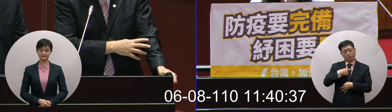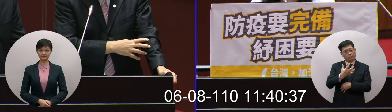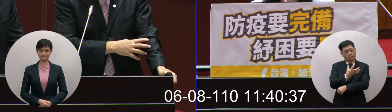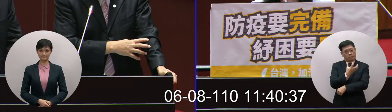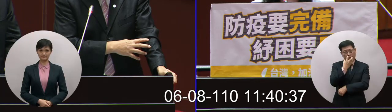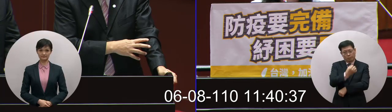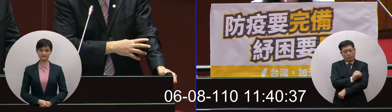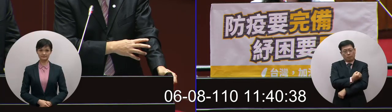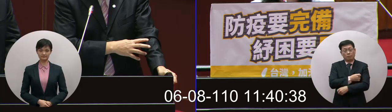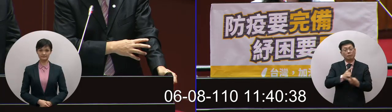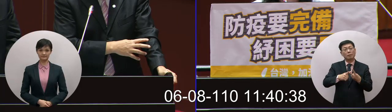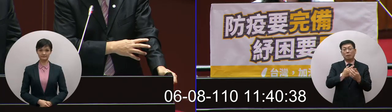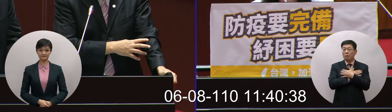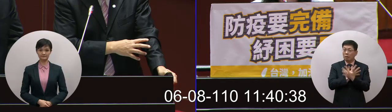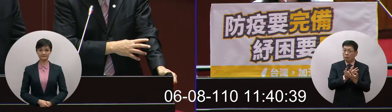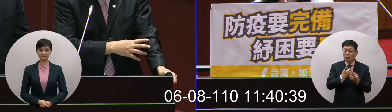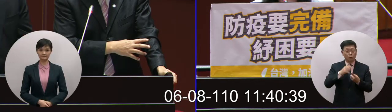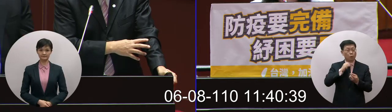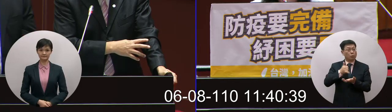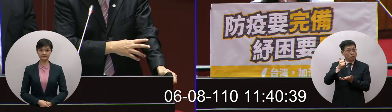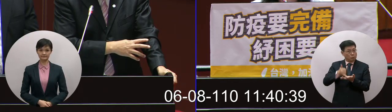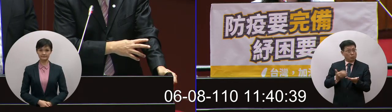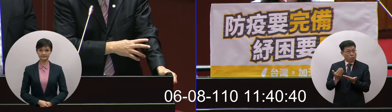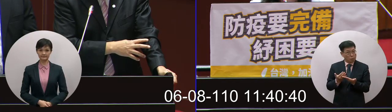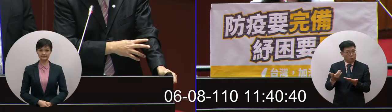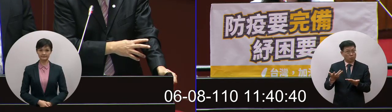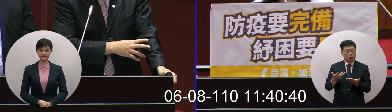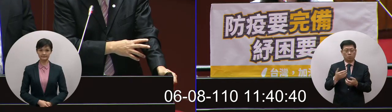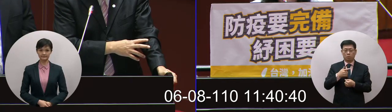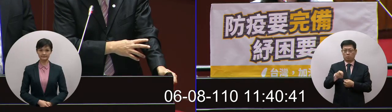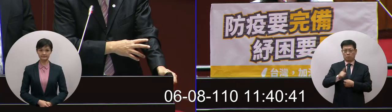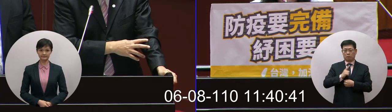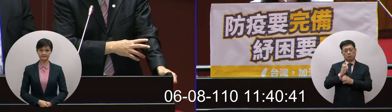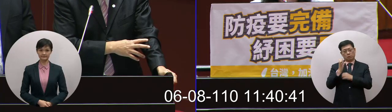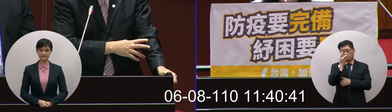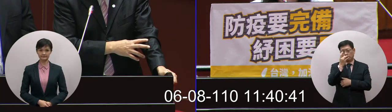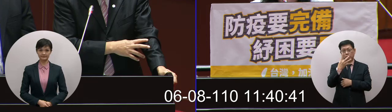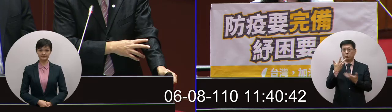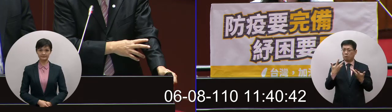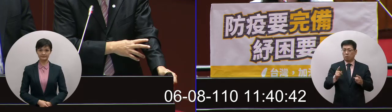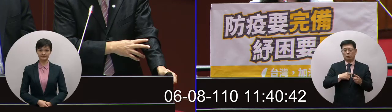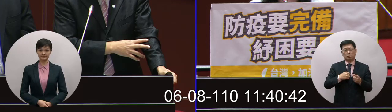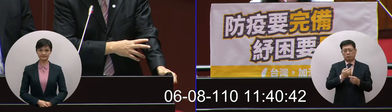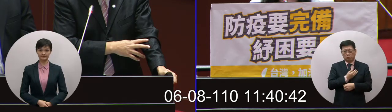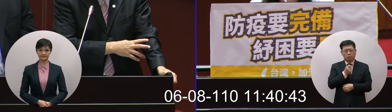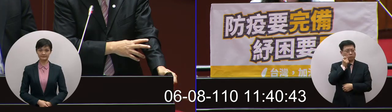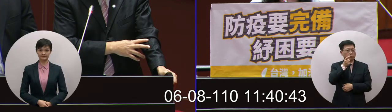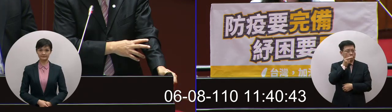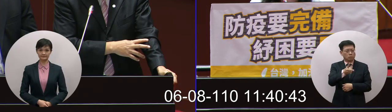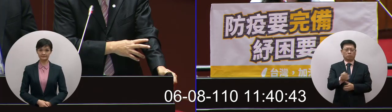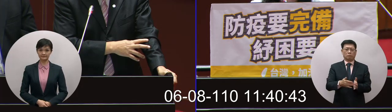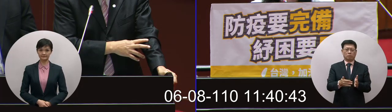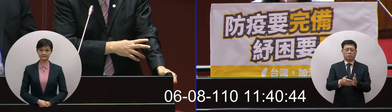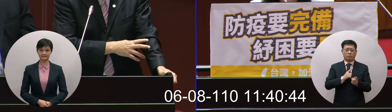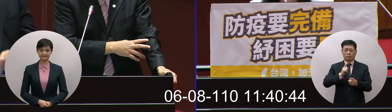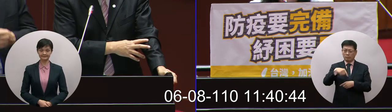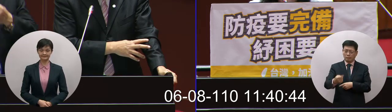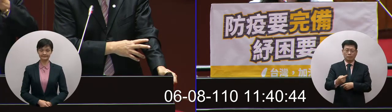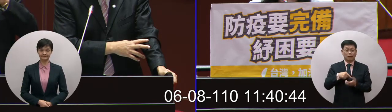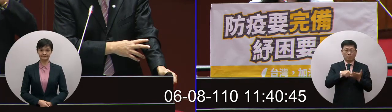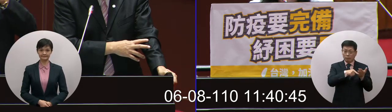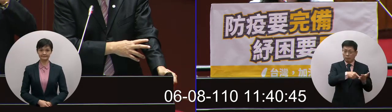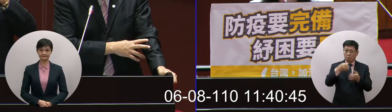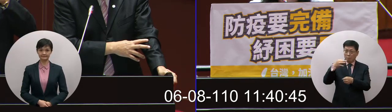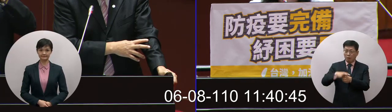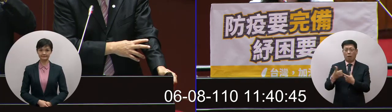苦的。对园方来说，如果家长选择用退学的方式来做处理的话，园方也撑不下去，大部分的园方都只能撑到1个月到2个月的情况下，即使申请了补助，